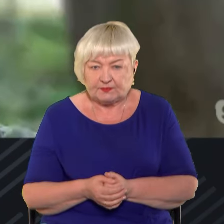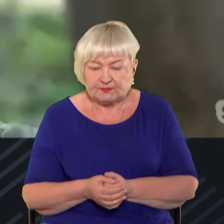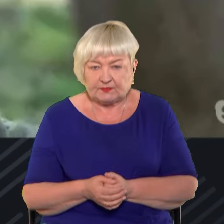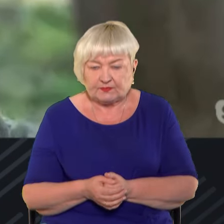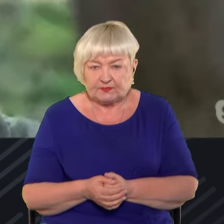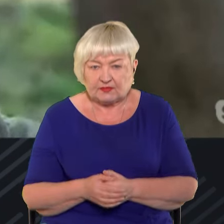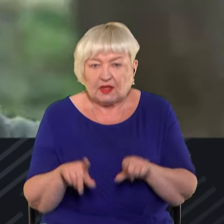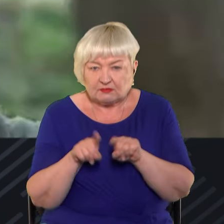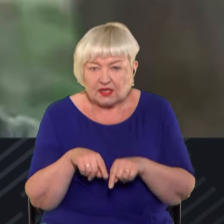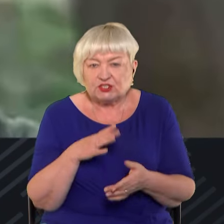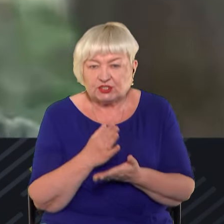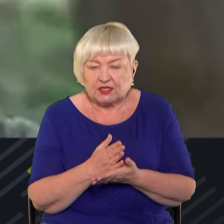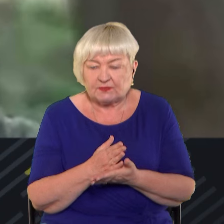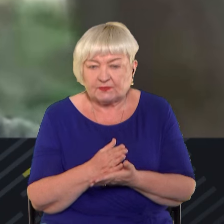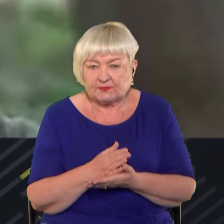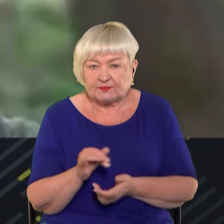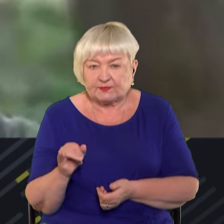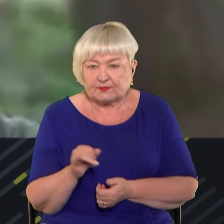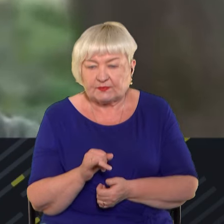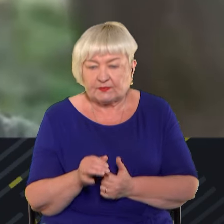теж є.